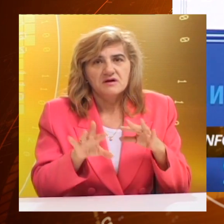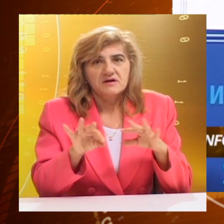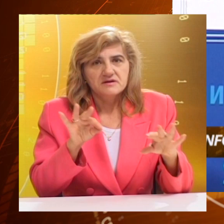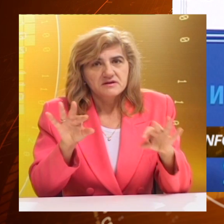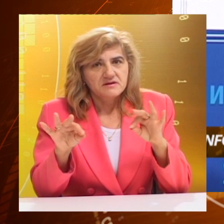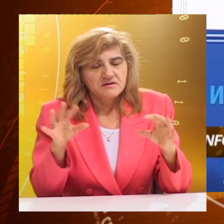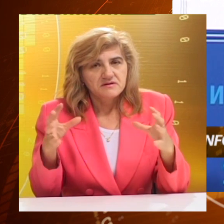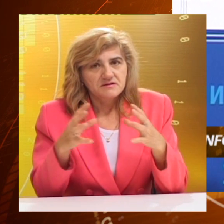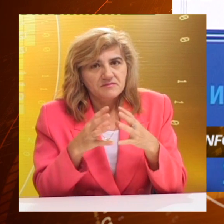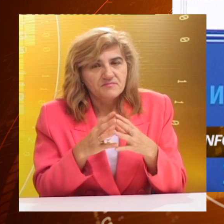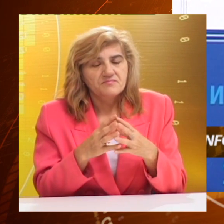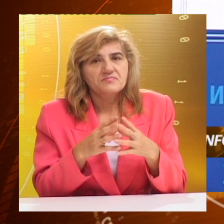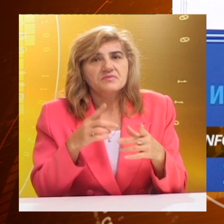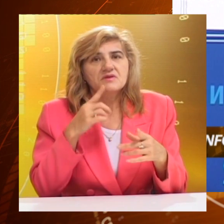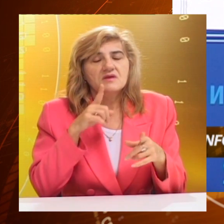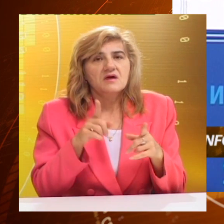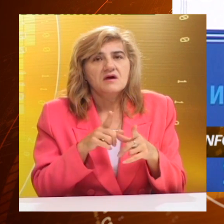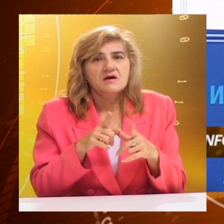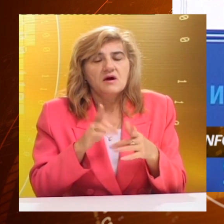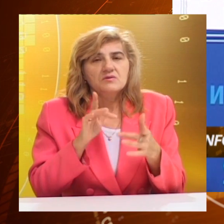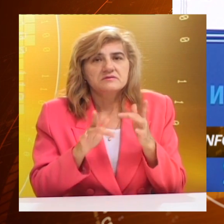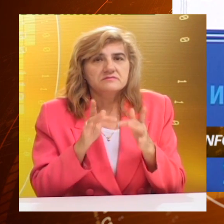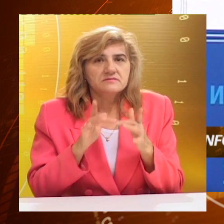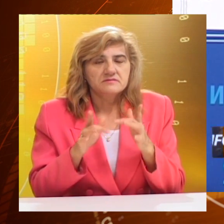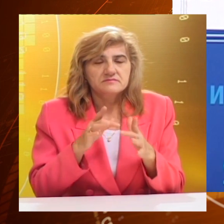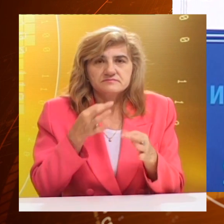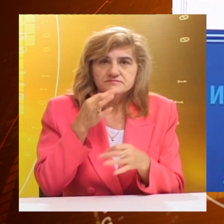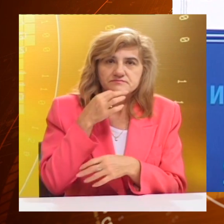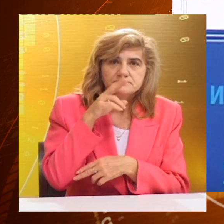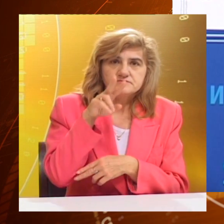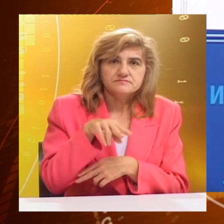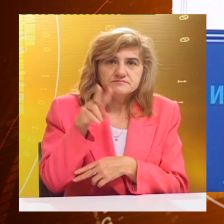u januaru mjesecu 2017. godine kroz audiciju